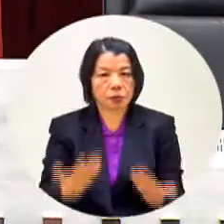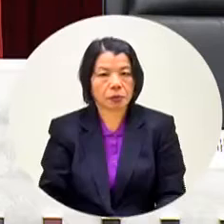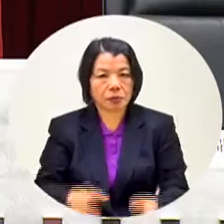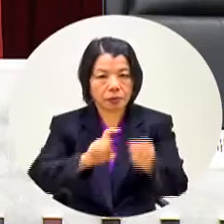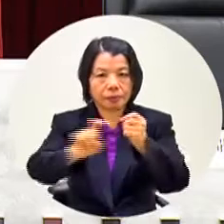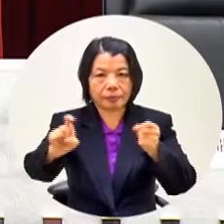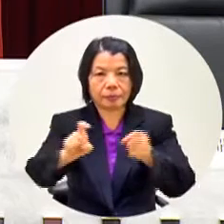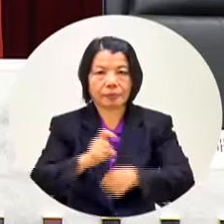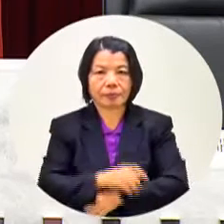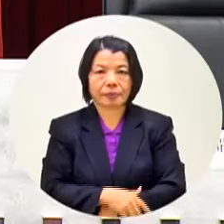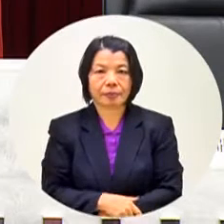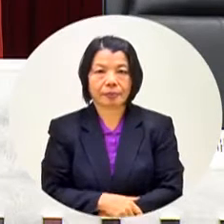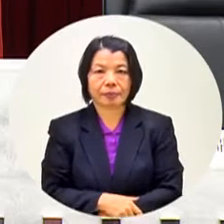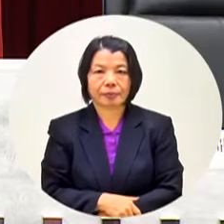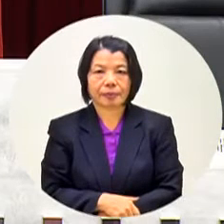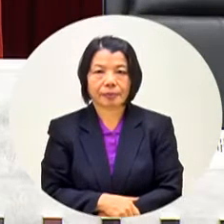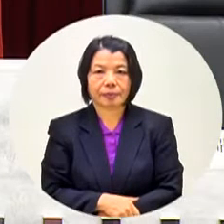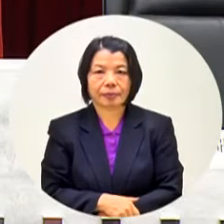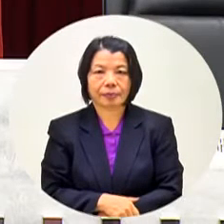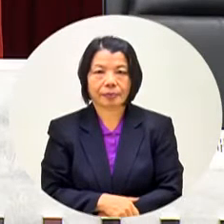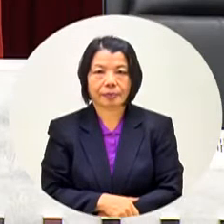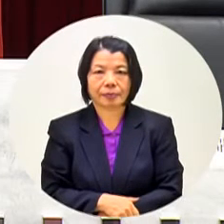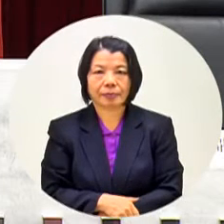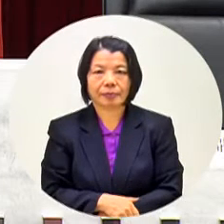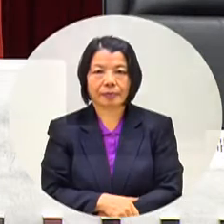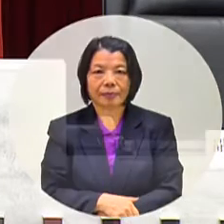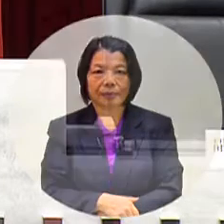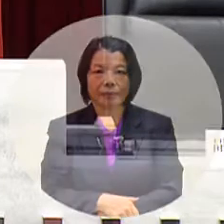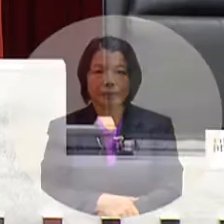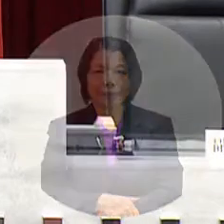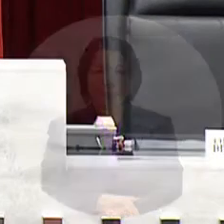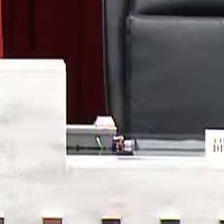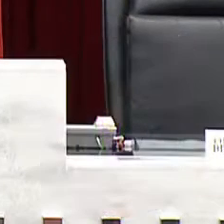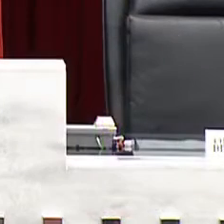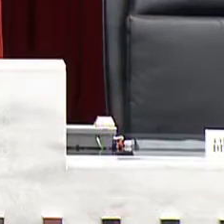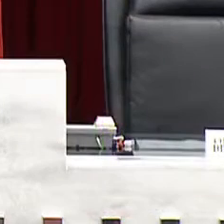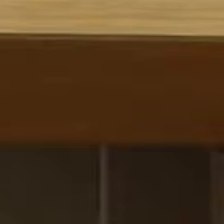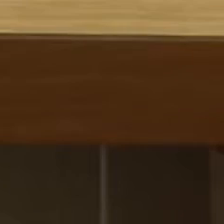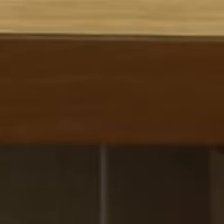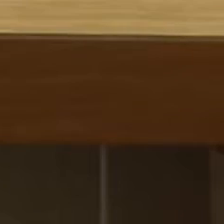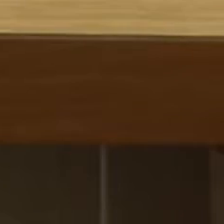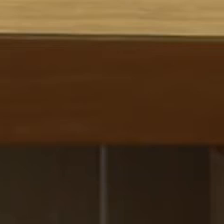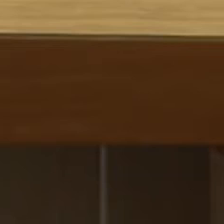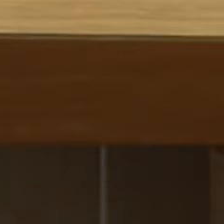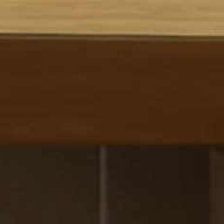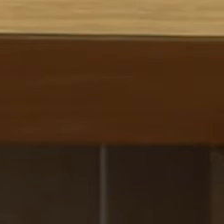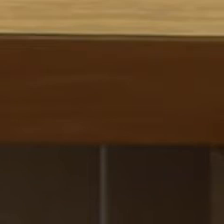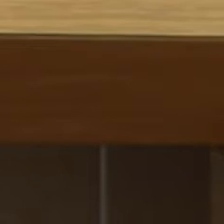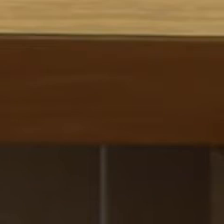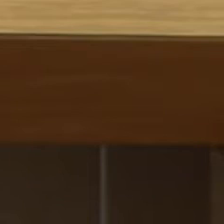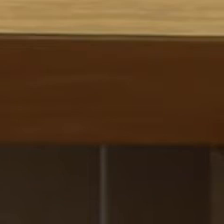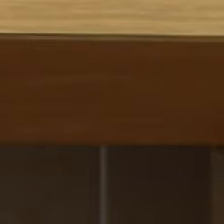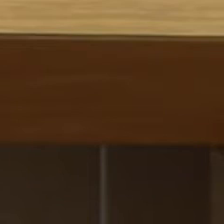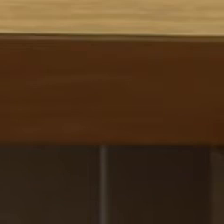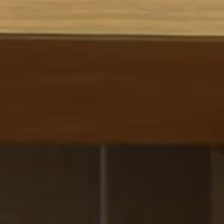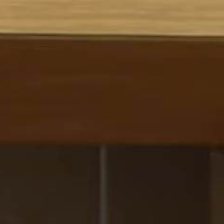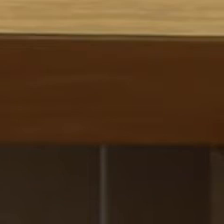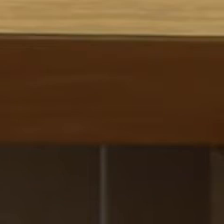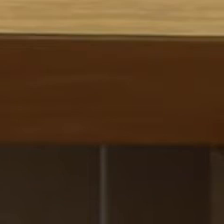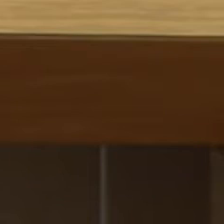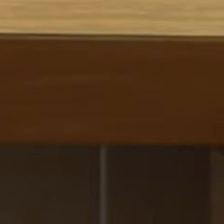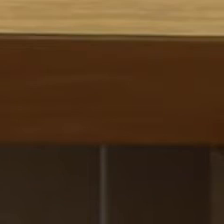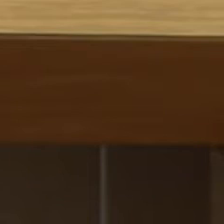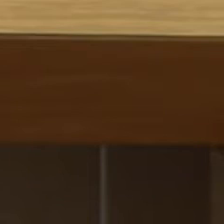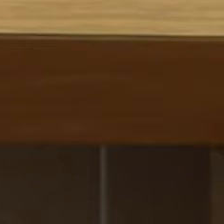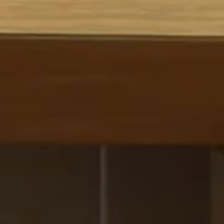开始谈起。好，我们一般常见的毒品有这么多种，那青少年很容易因为一些新兴毒品不断的推陈出新，